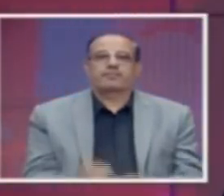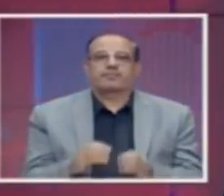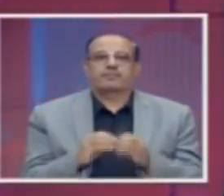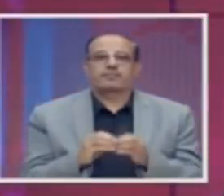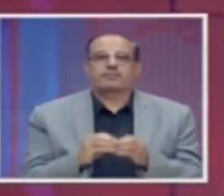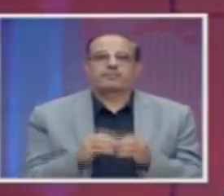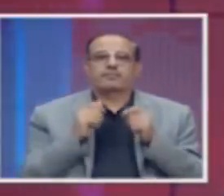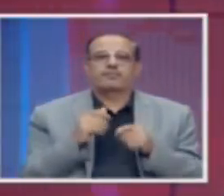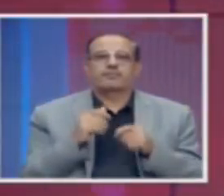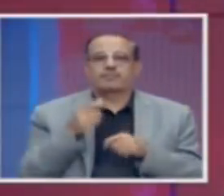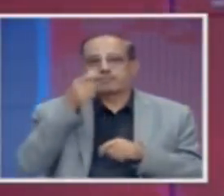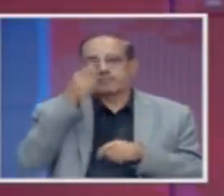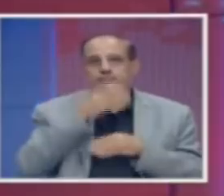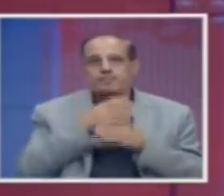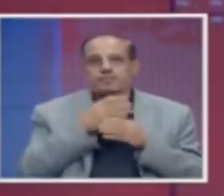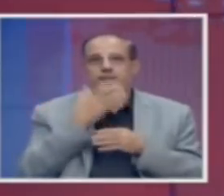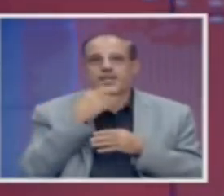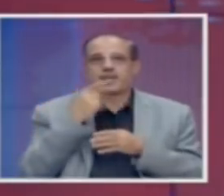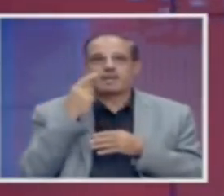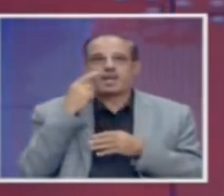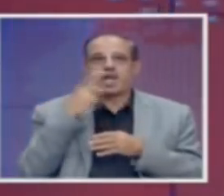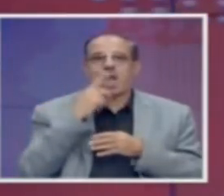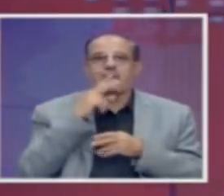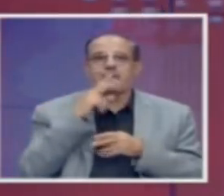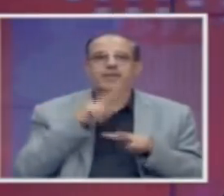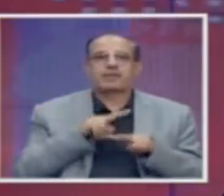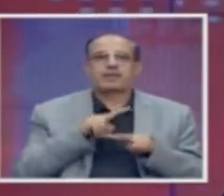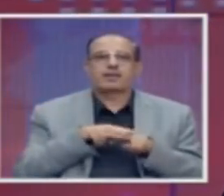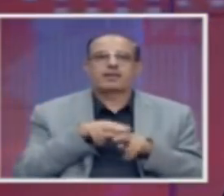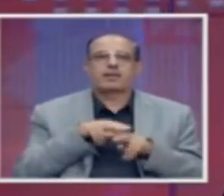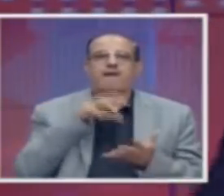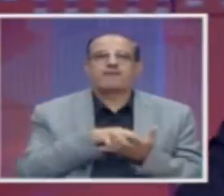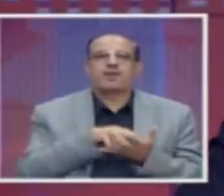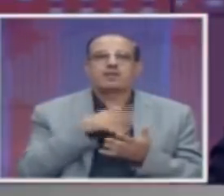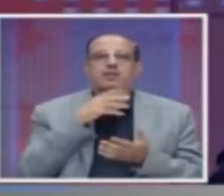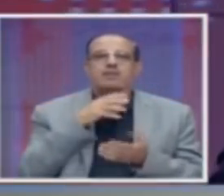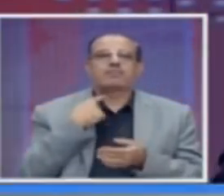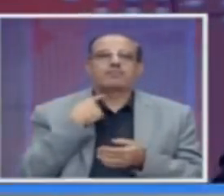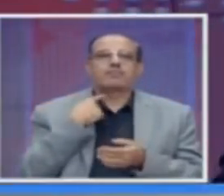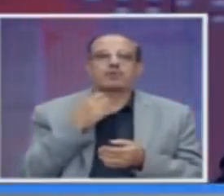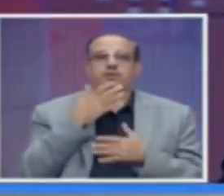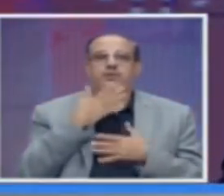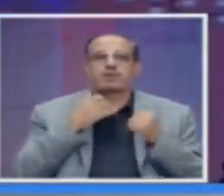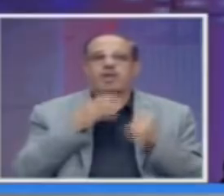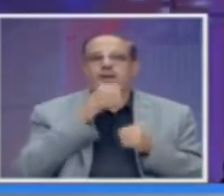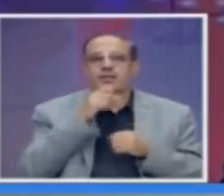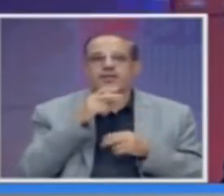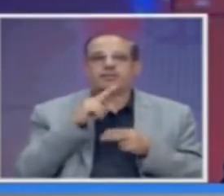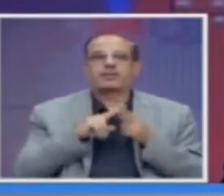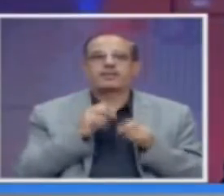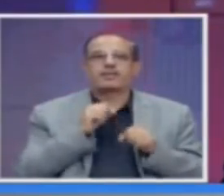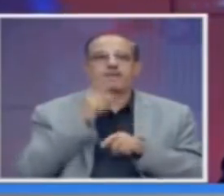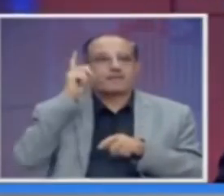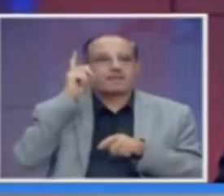وفيما له صلة، أعلن مستشفى هداسة عين كارم الإسرائيلي في القدس تدهور الحالة الصحية لأمين سر منظمة